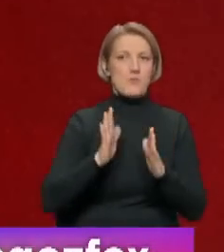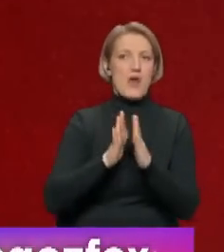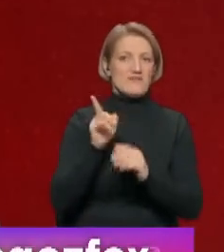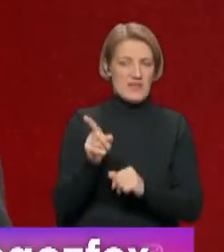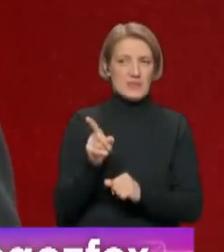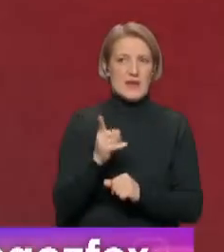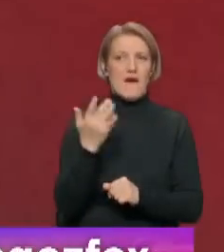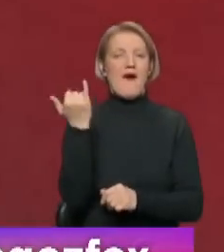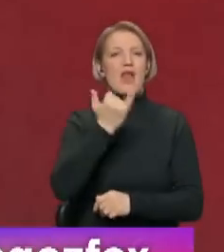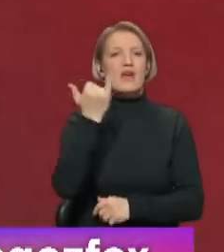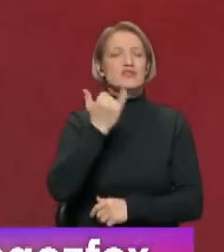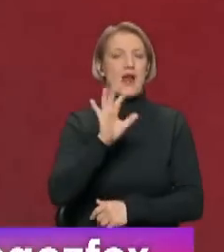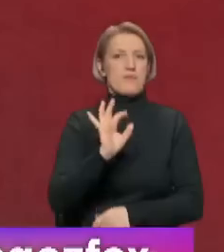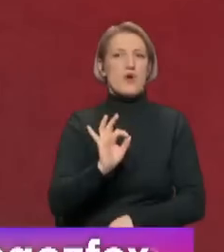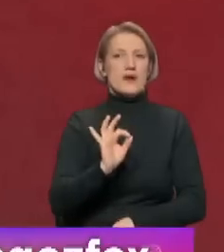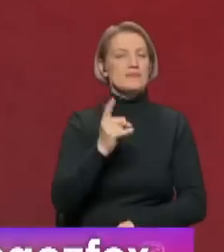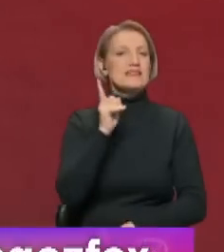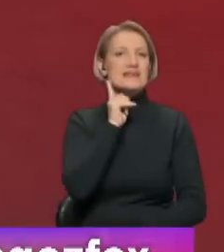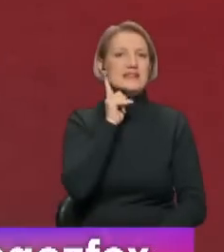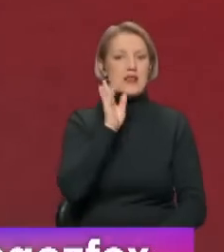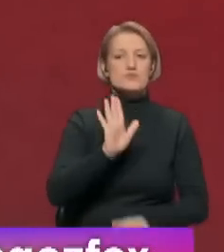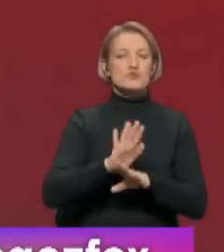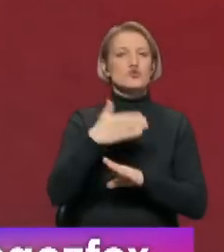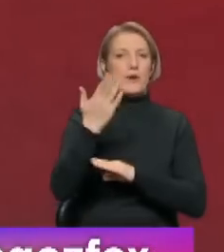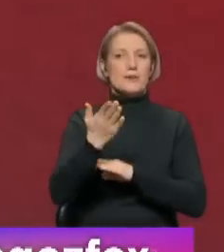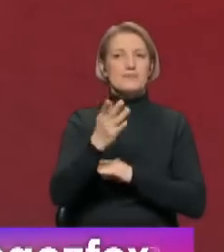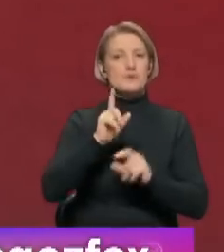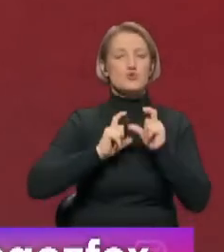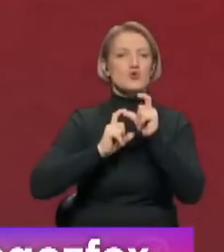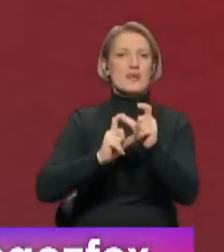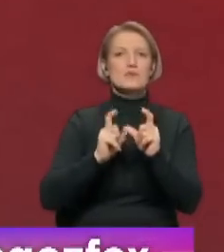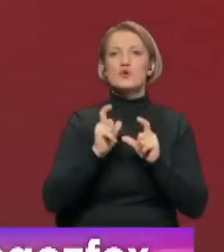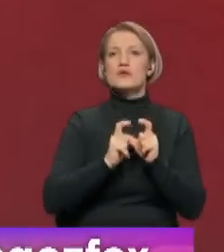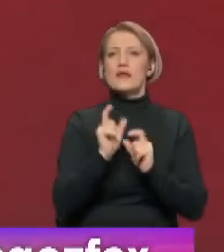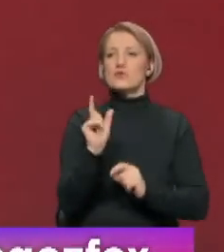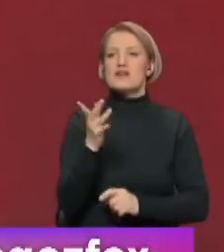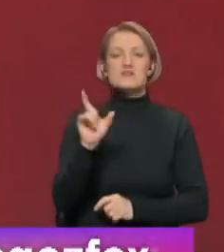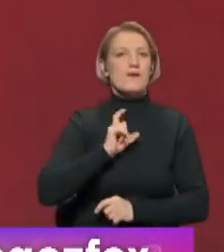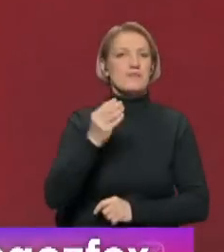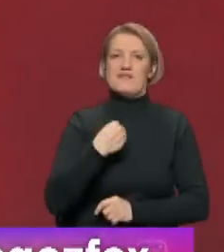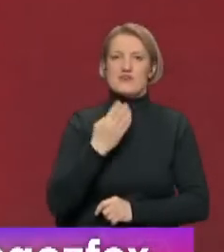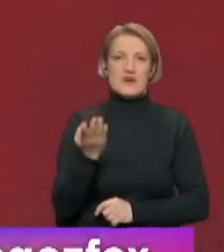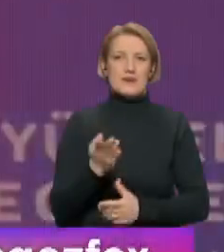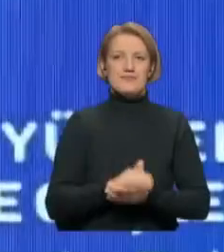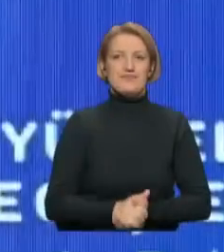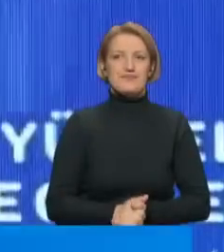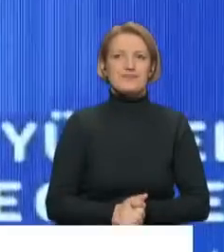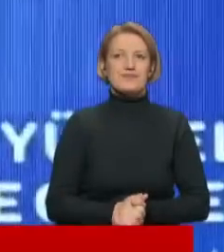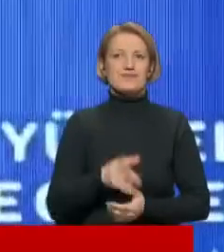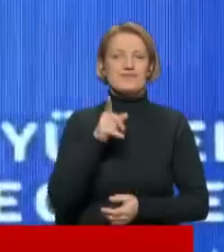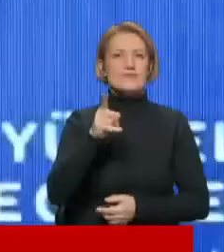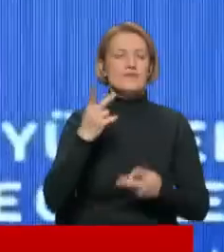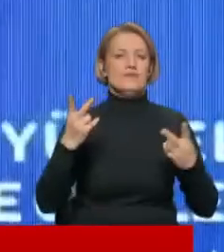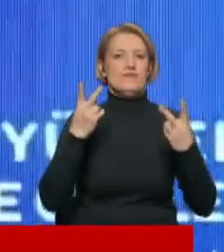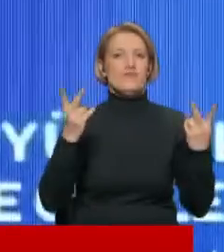gelen eleştirilerde bu şekilde bir dinleyelim Sonrasında da soralım Gültekin Uysal neler söyleyecek Kürsü